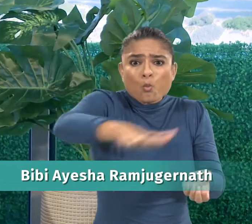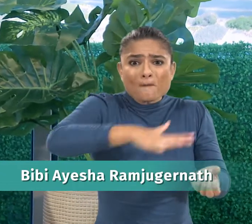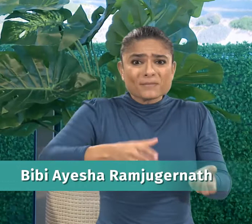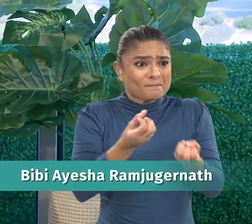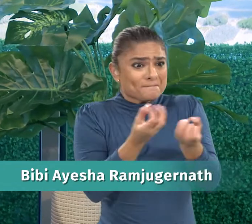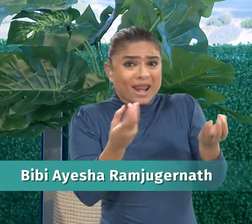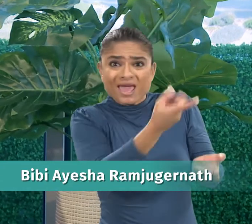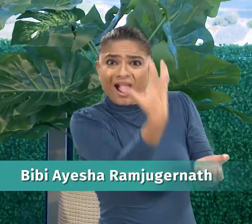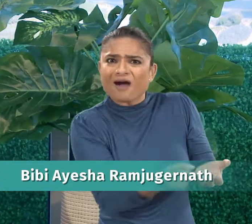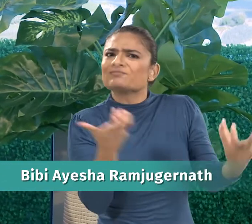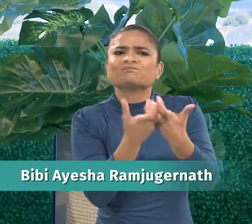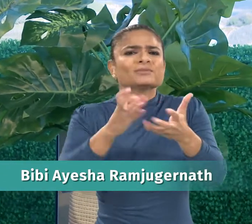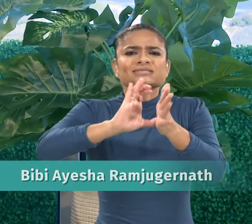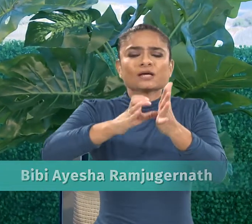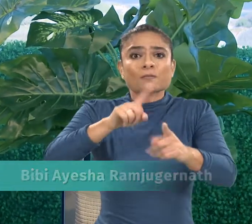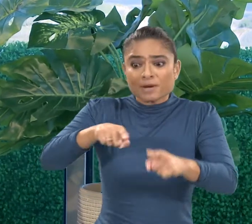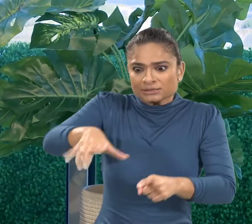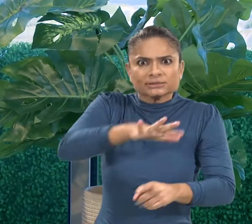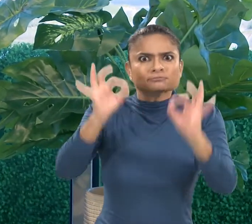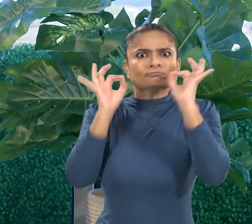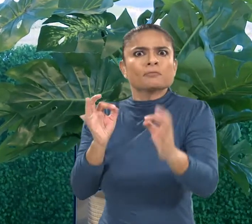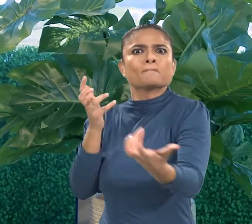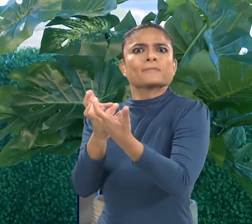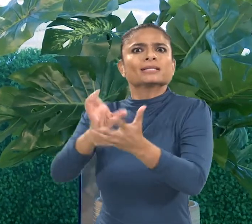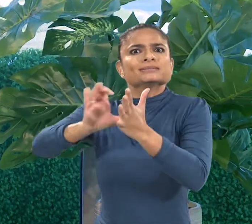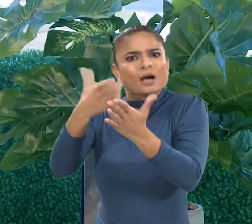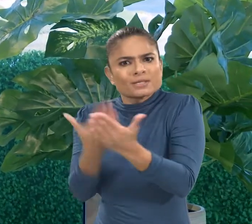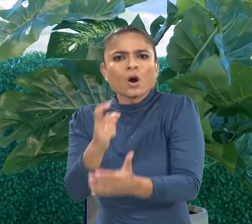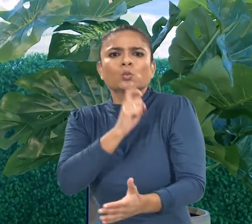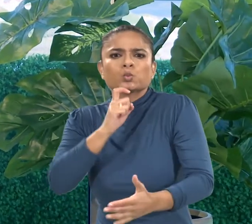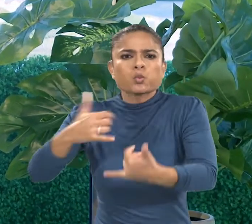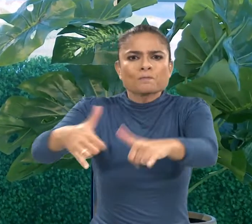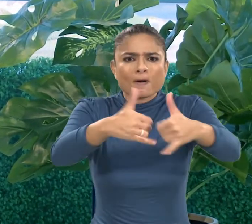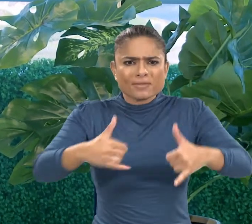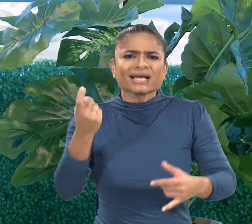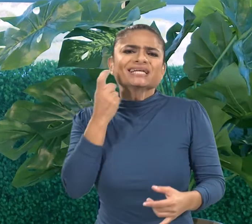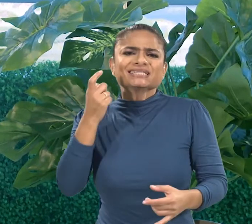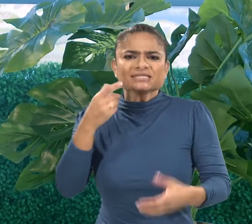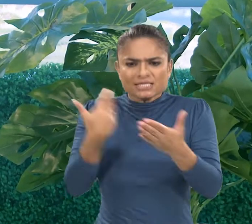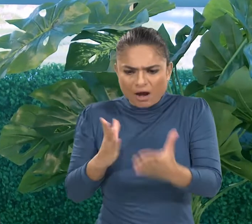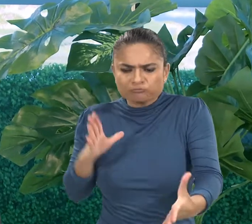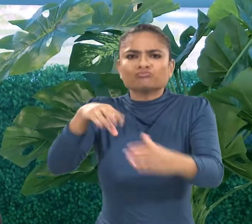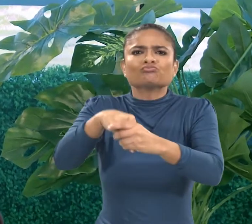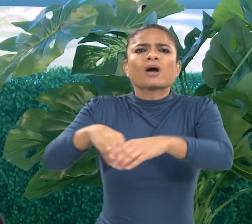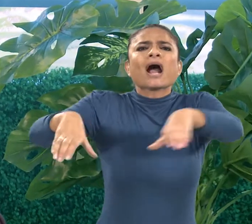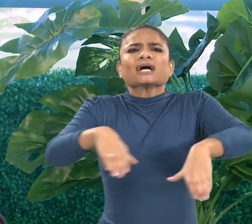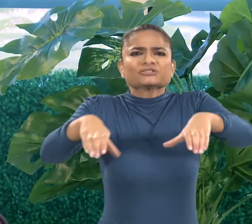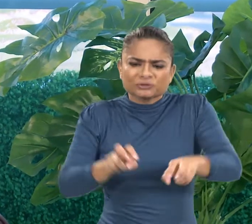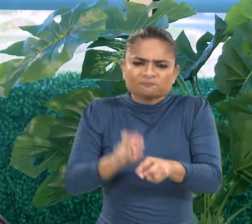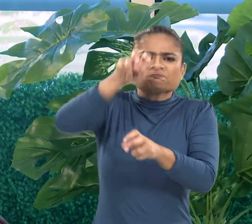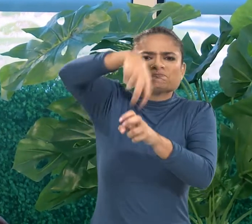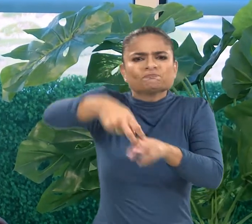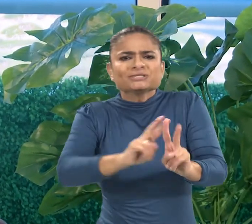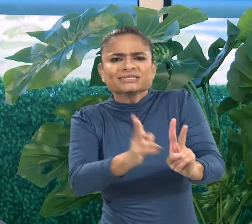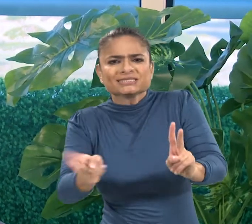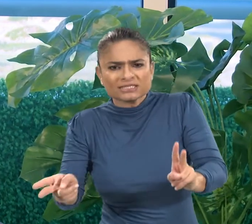word aangepas sodat die kind met 'n gestremdheid maklike toegang daartoe kan kry en dit kan gebruik om aan